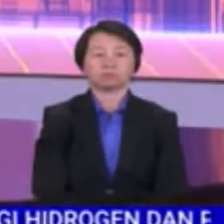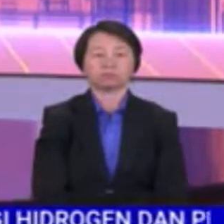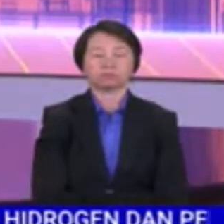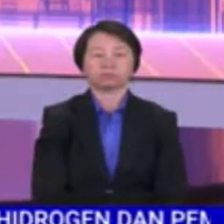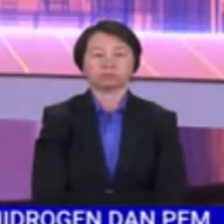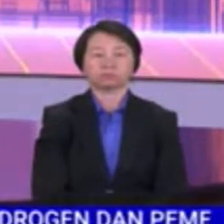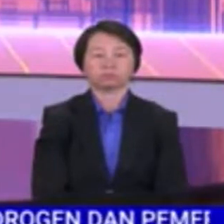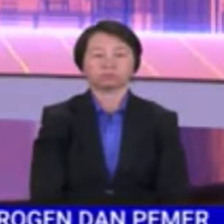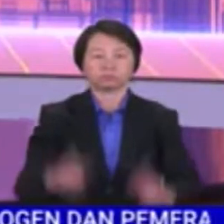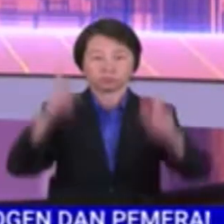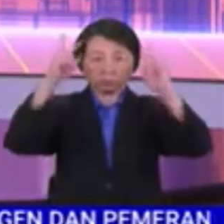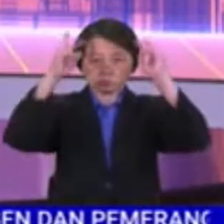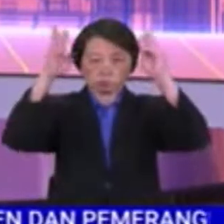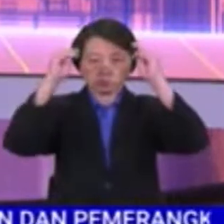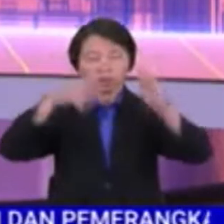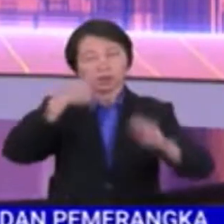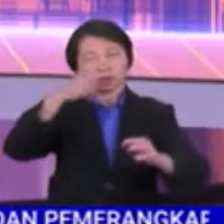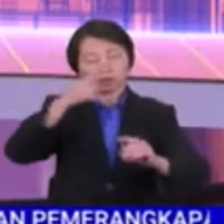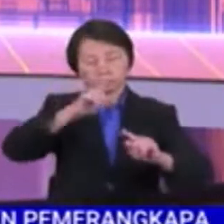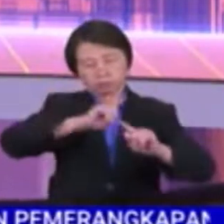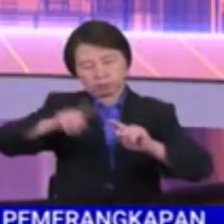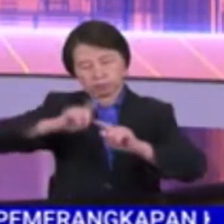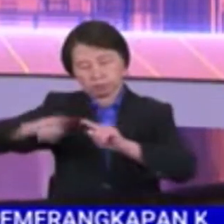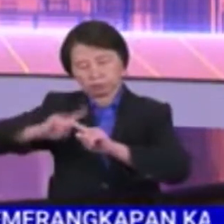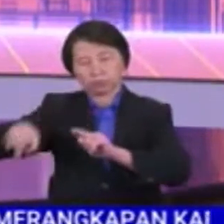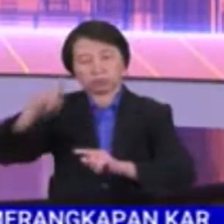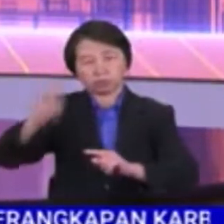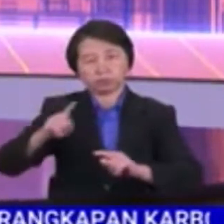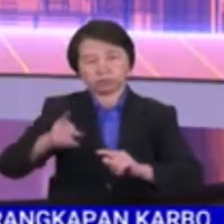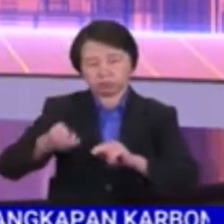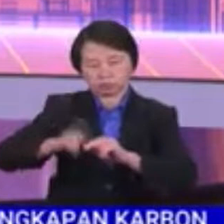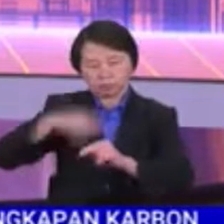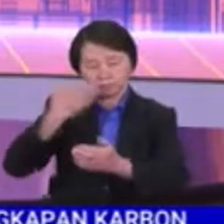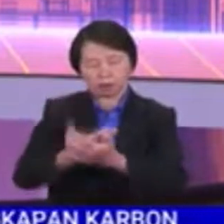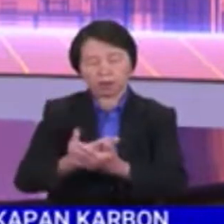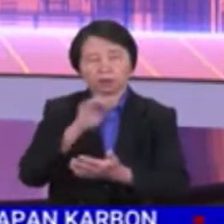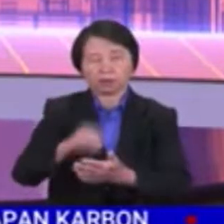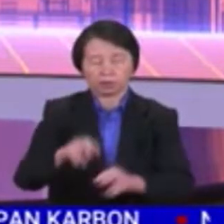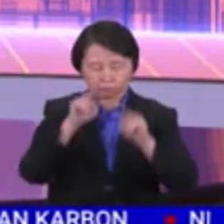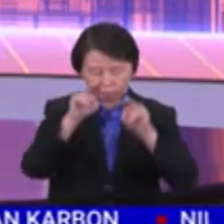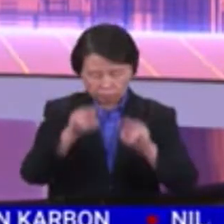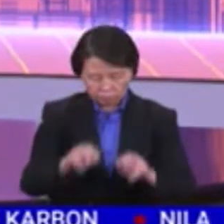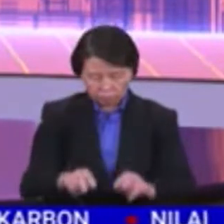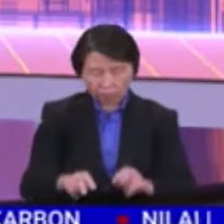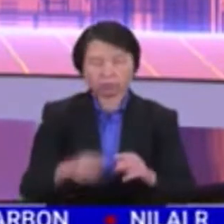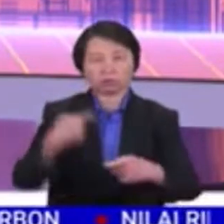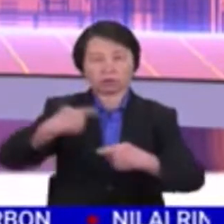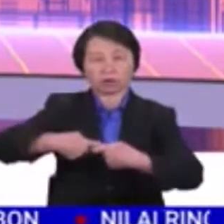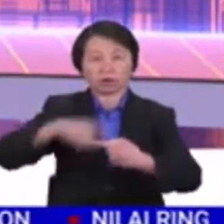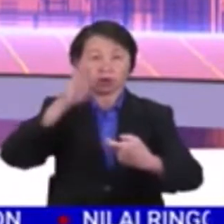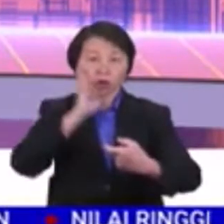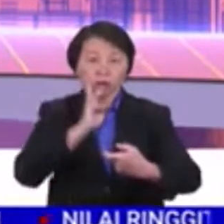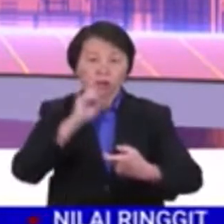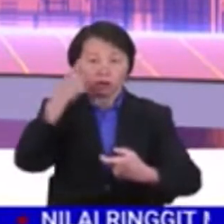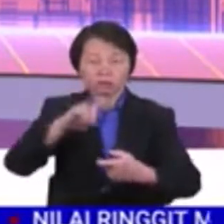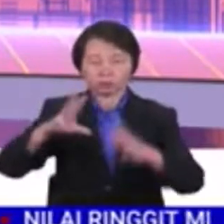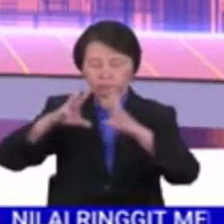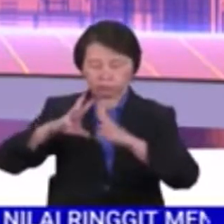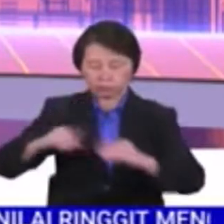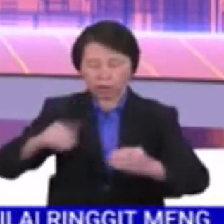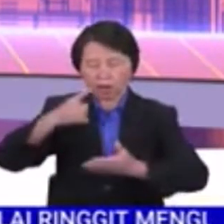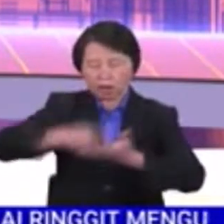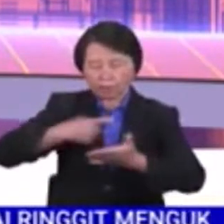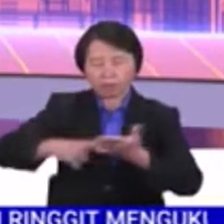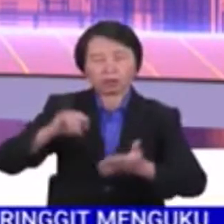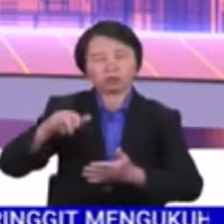Dalam pada itu, Perdana Menteri berkata pelbagai perkara perlu ditambah baik dan diteliti berkaitan wanita bagi menangani